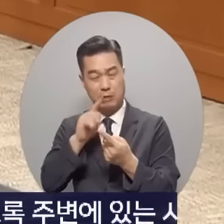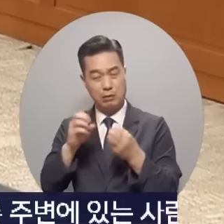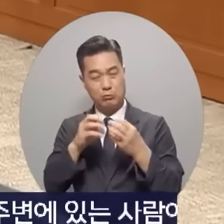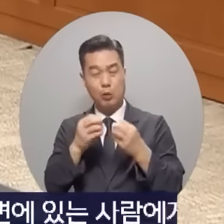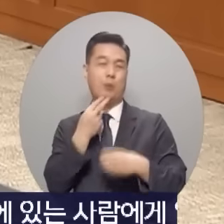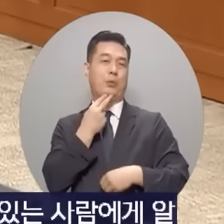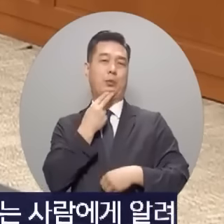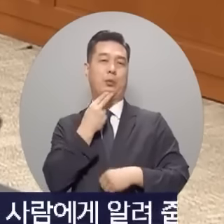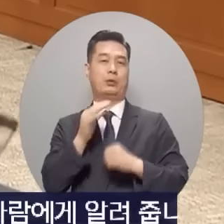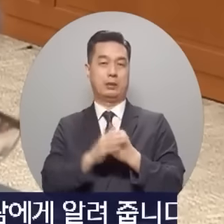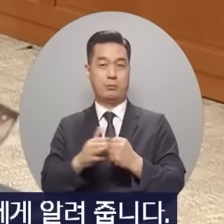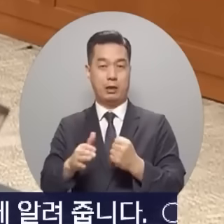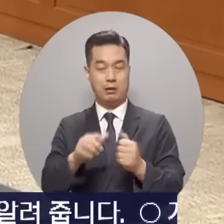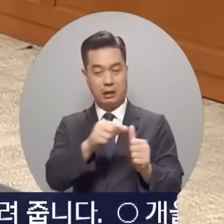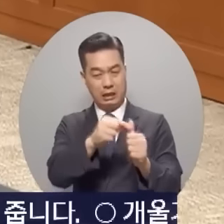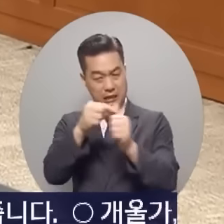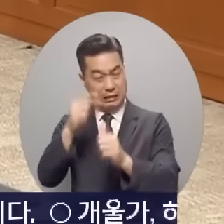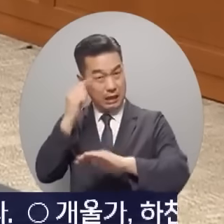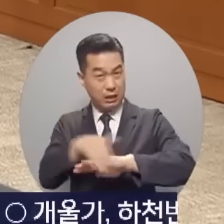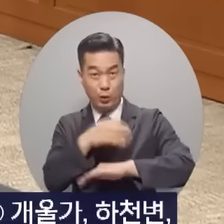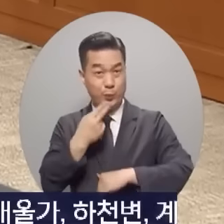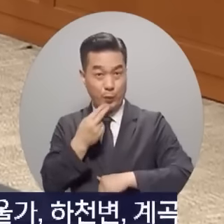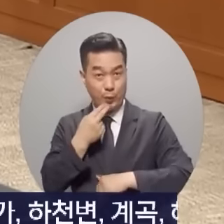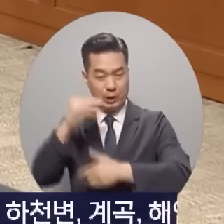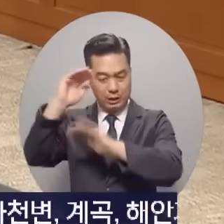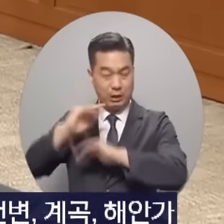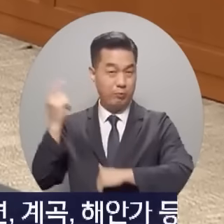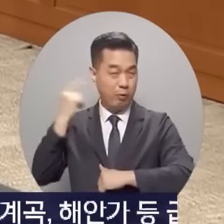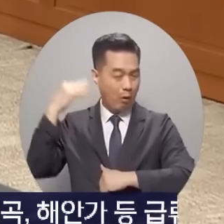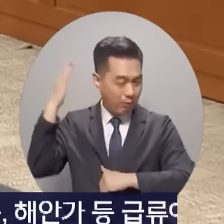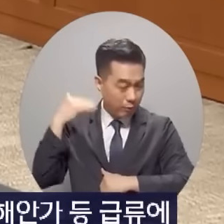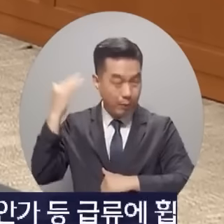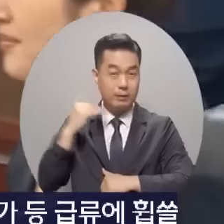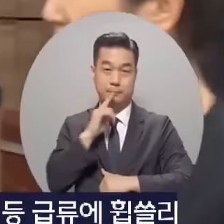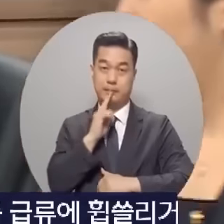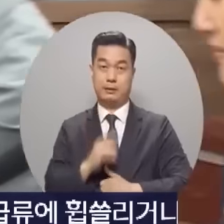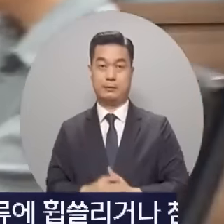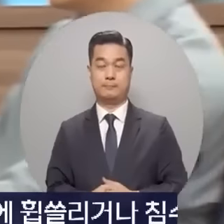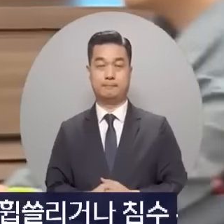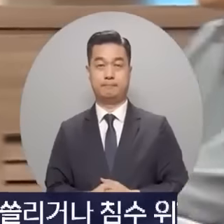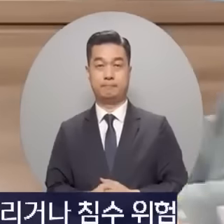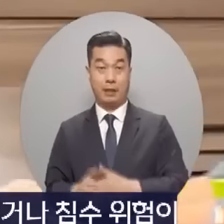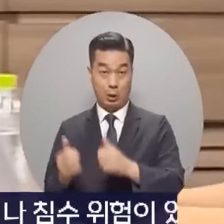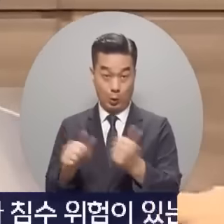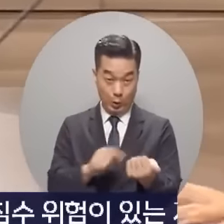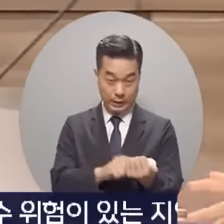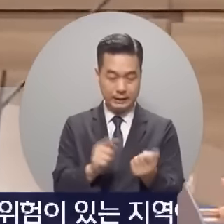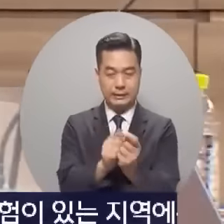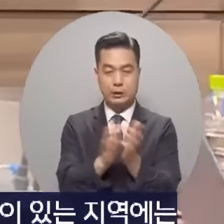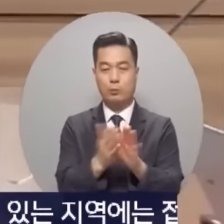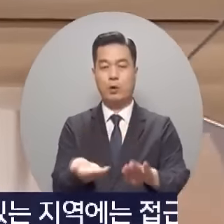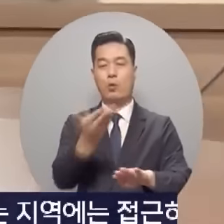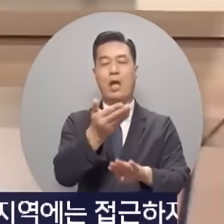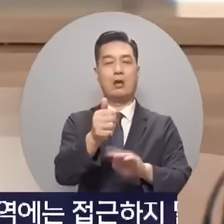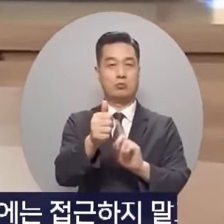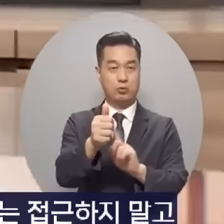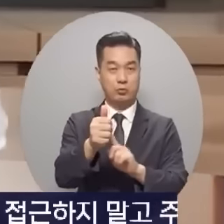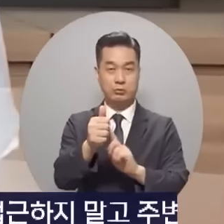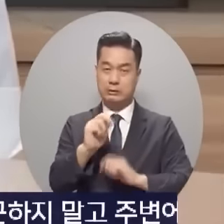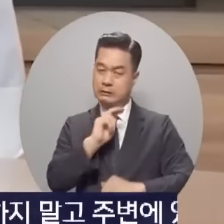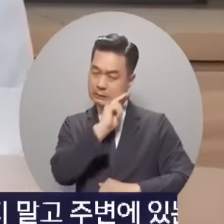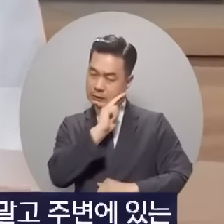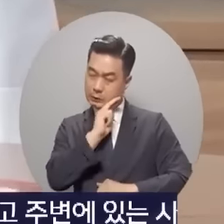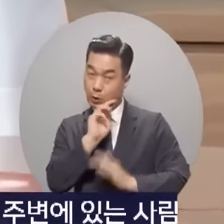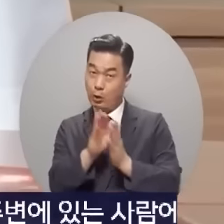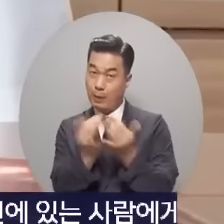위원장도 인사계획이 없었고 그런 내용을 듣지도 못했다고 말했습니다. 고인의 직속 상관으로 외압 의혹의 당사자인